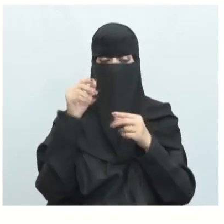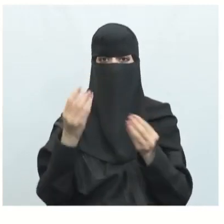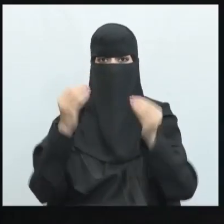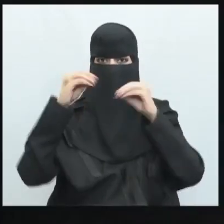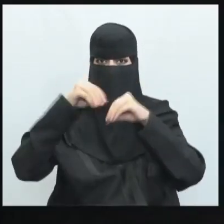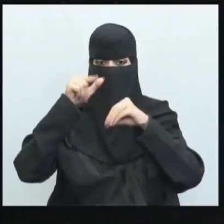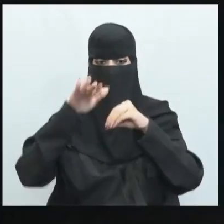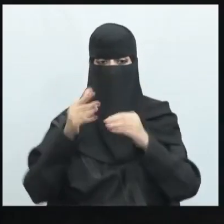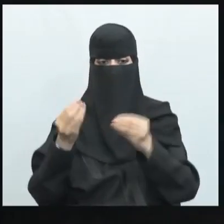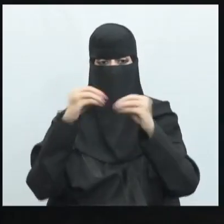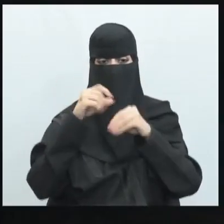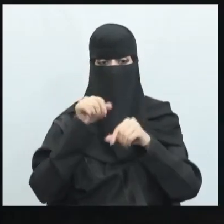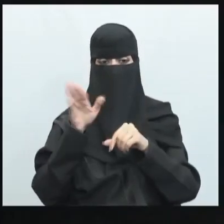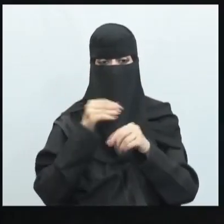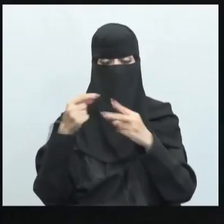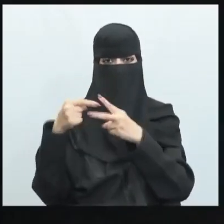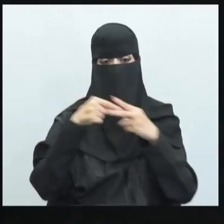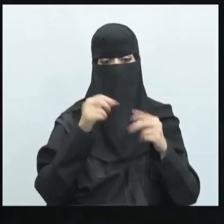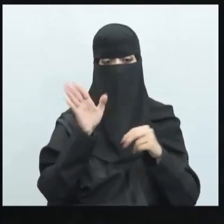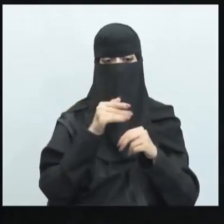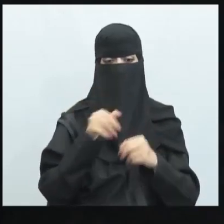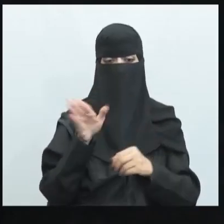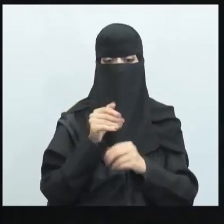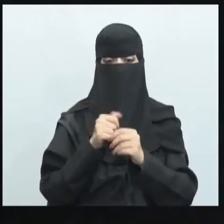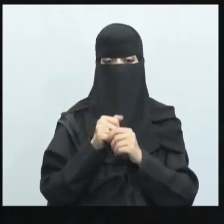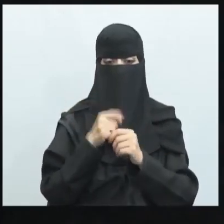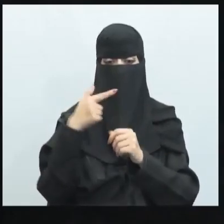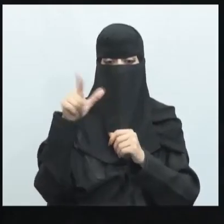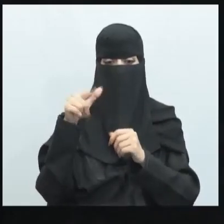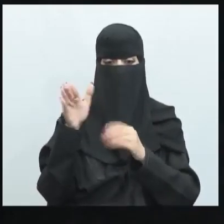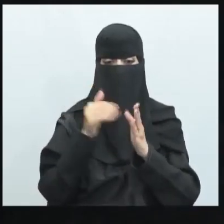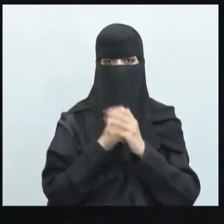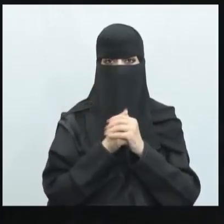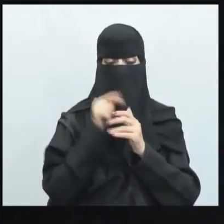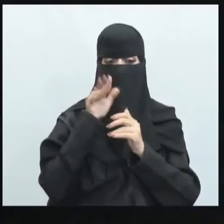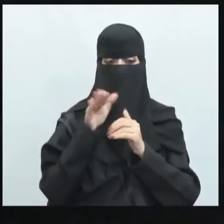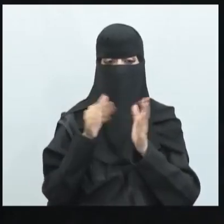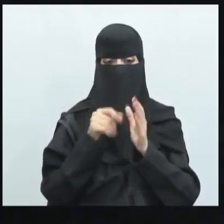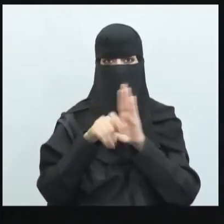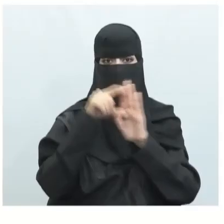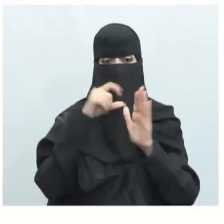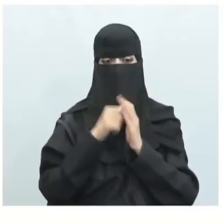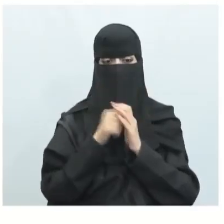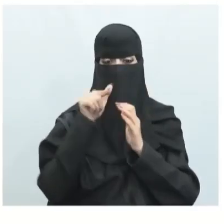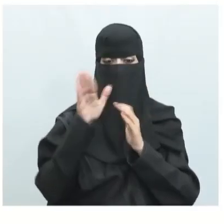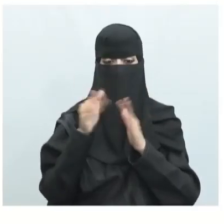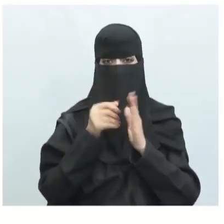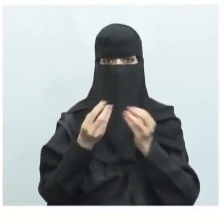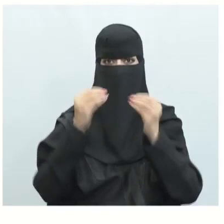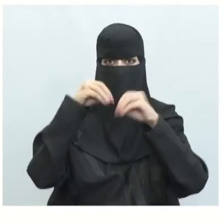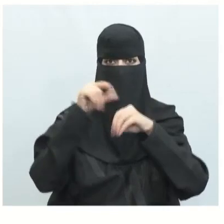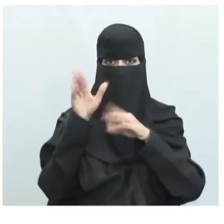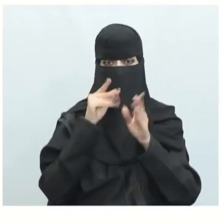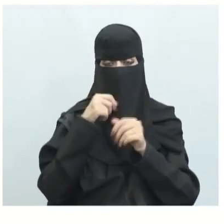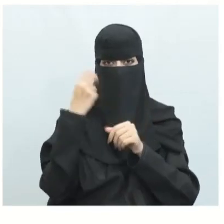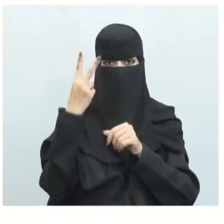تم اضافتها الحافتين هذه اللي اضفنا جديده هنا في الكود ف الكود هنا اضفنا